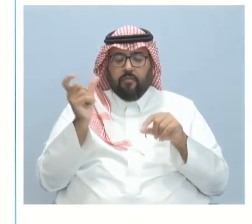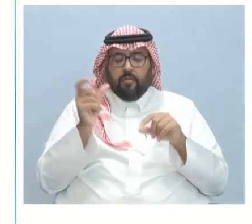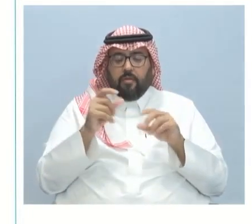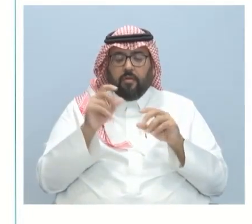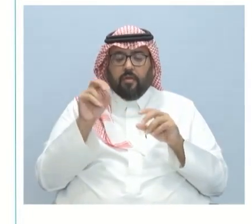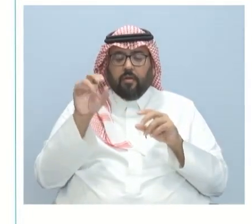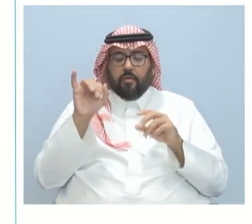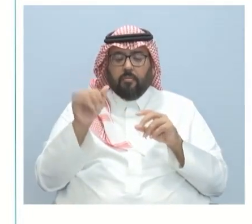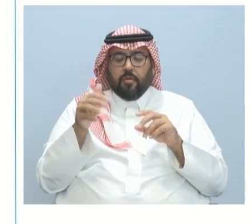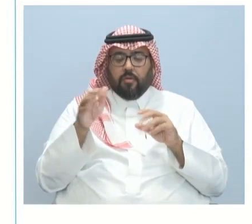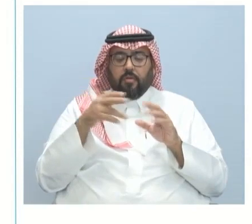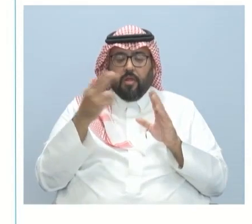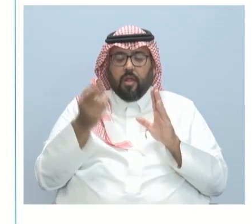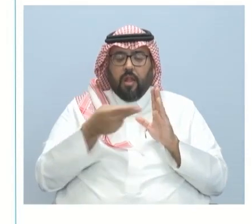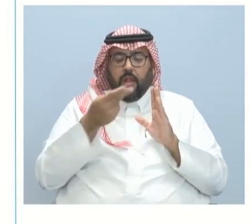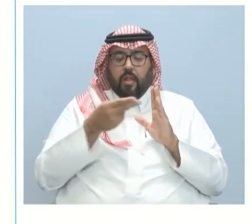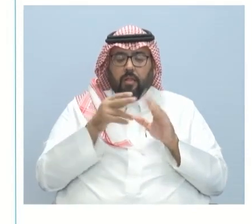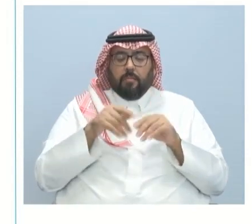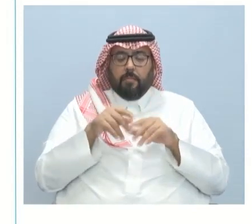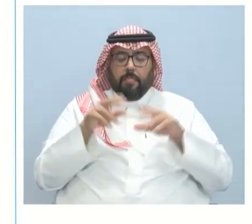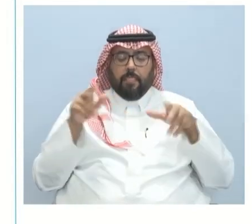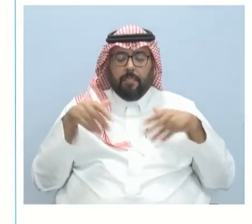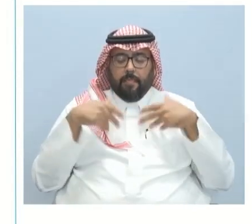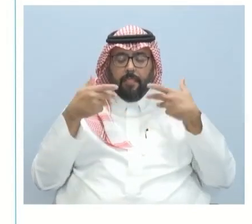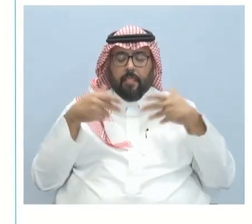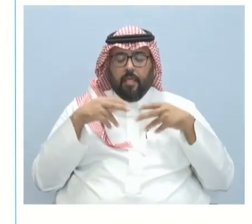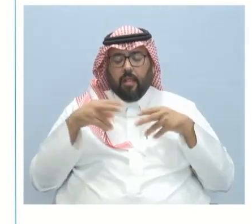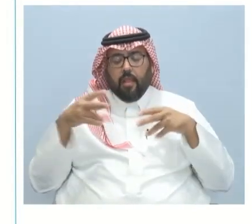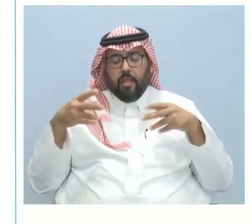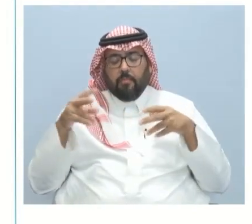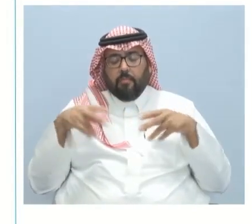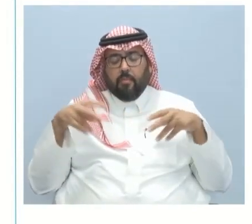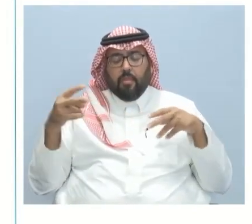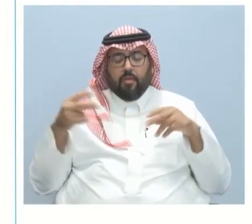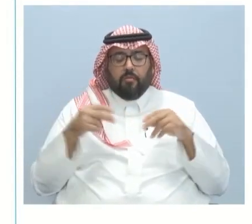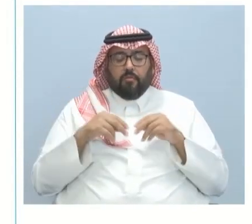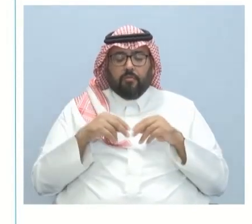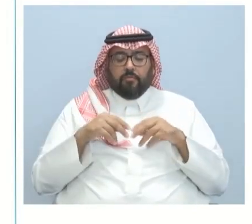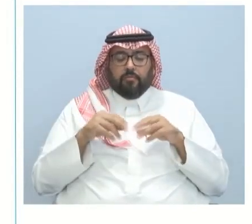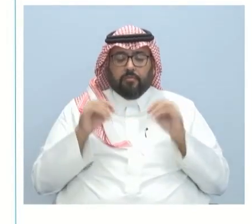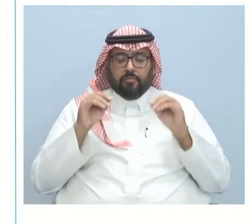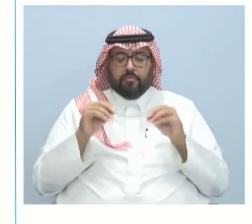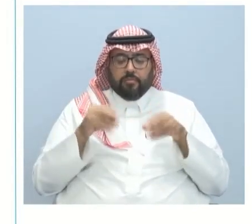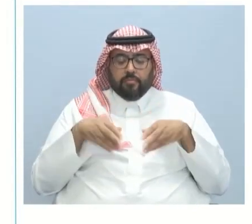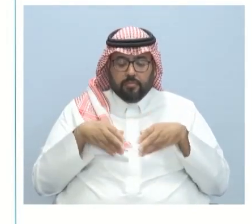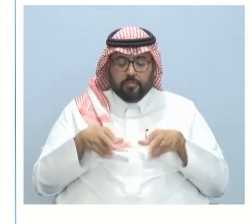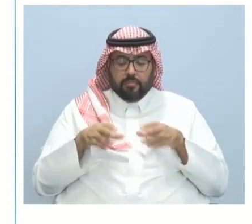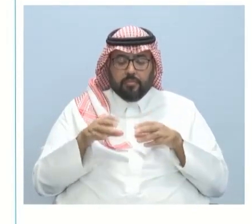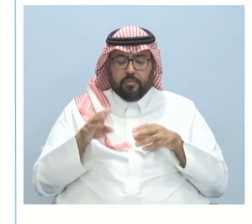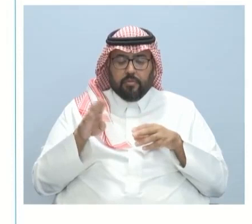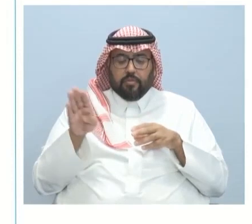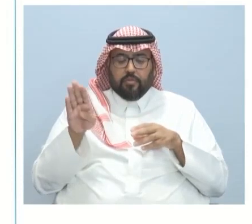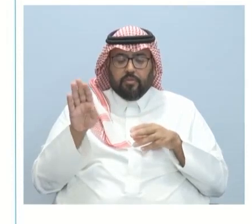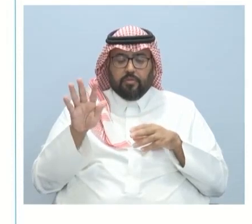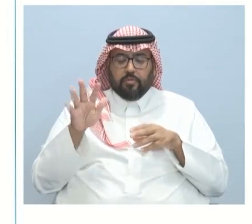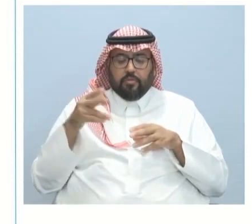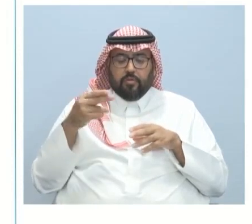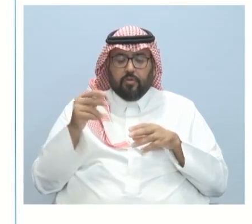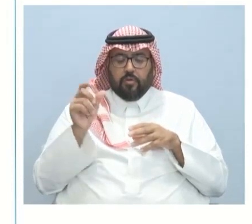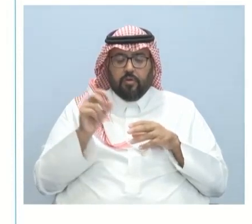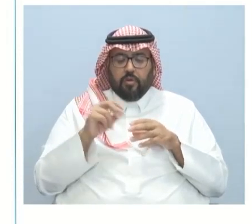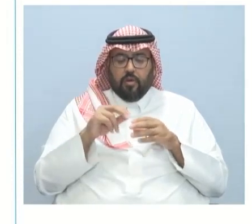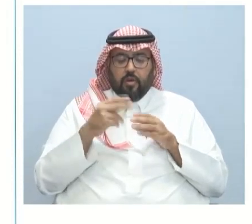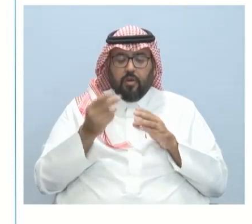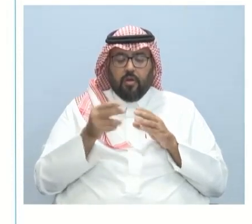الاشكال في ساحه في ساحات اللعب المختلفه ولكن من اكثر ساحات اللعب شيوعا هي لوحه